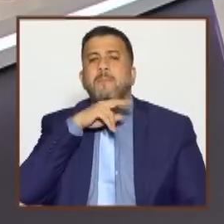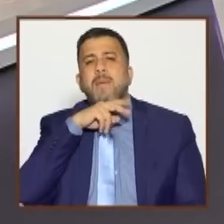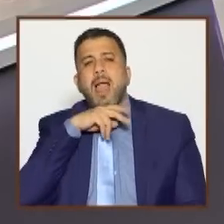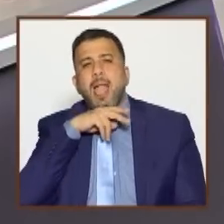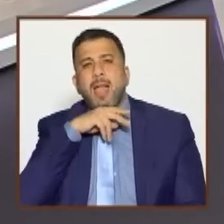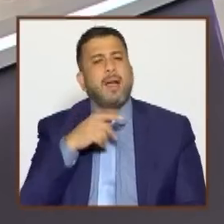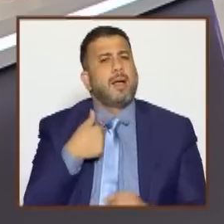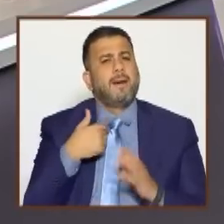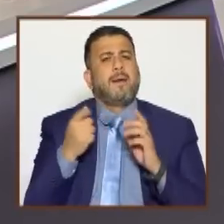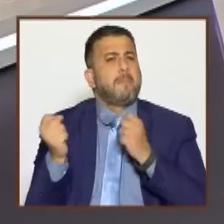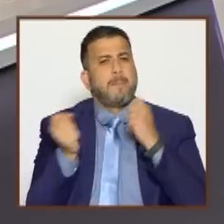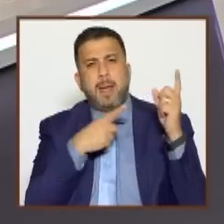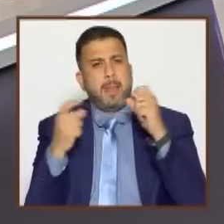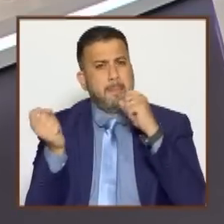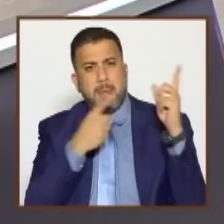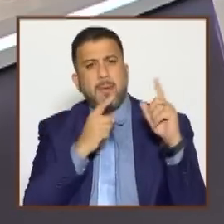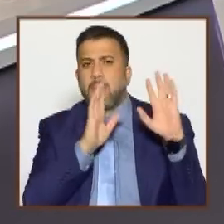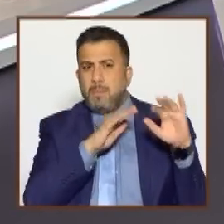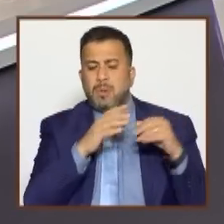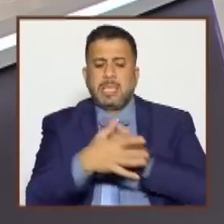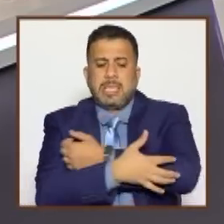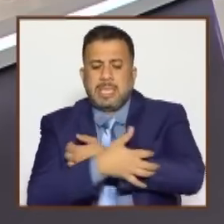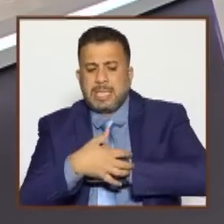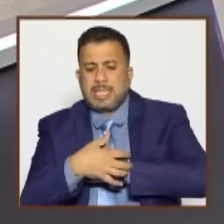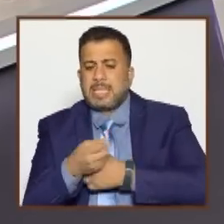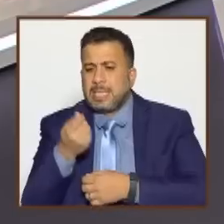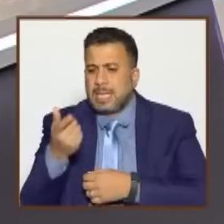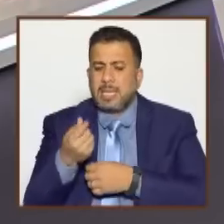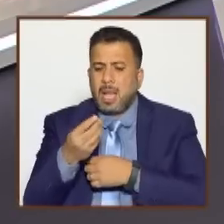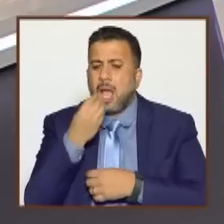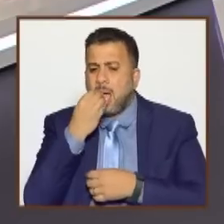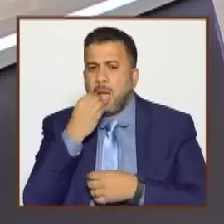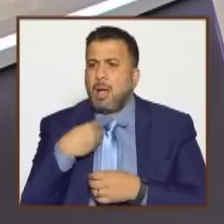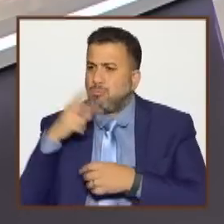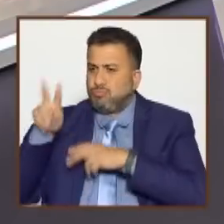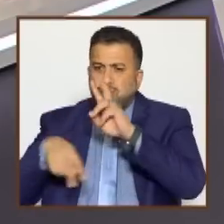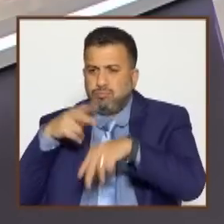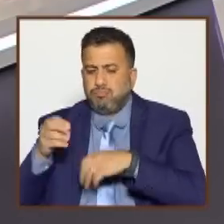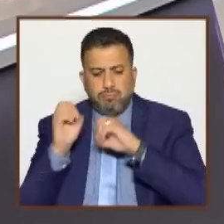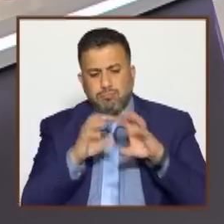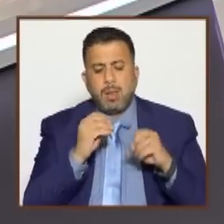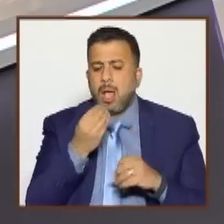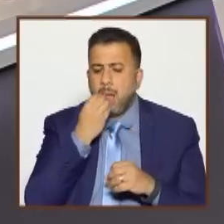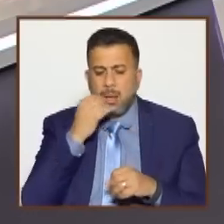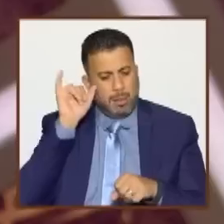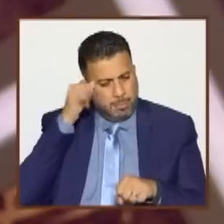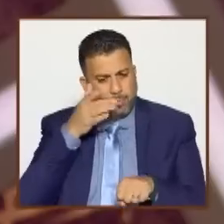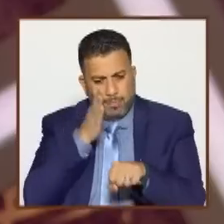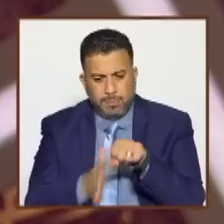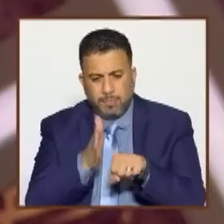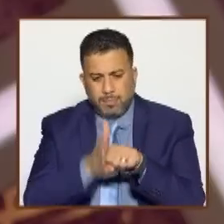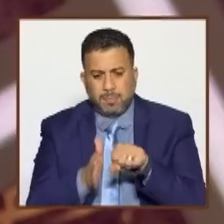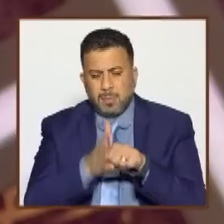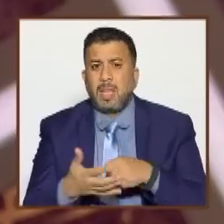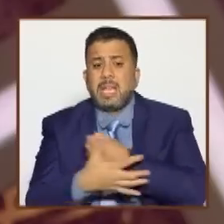أخرج الزكاة، وقالوا بأنه ما عليه زكاة، تقول: أنا أعلفه ونأكل منه، وشيء من هذا القبيل، ذبائح وشيء من هذا